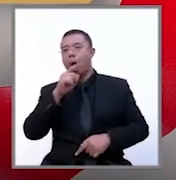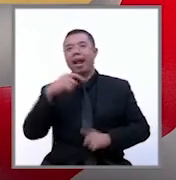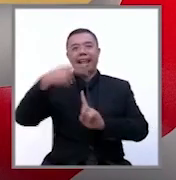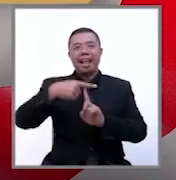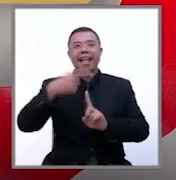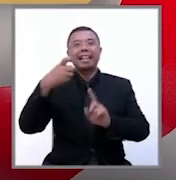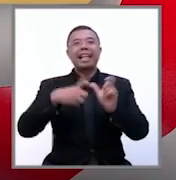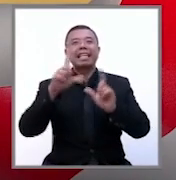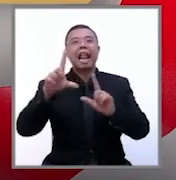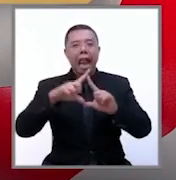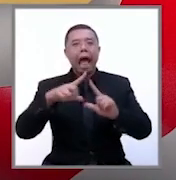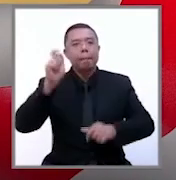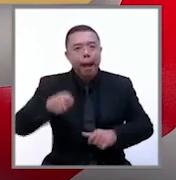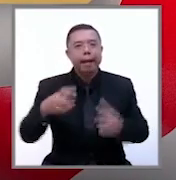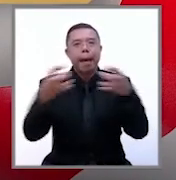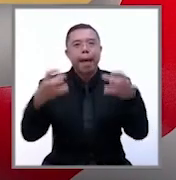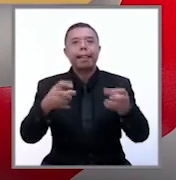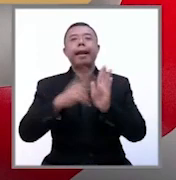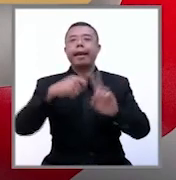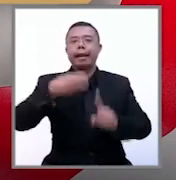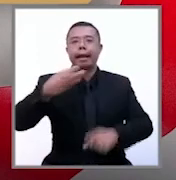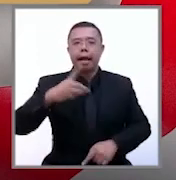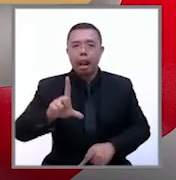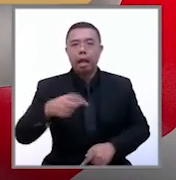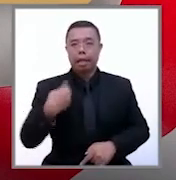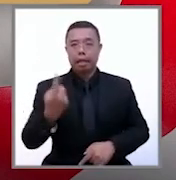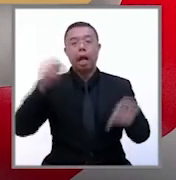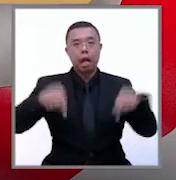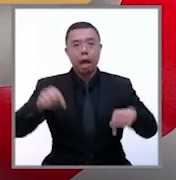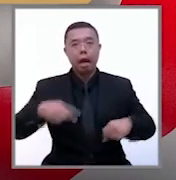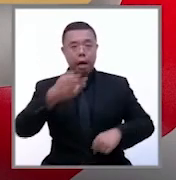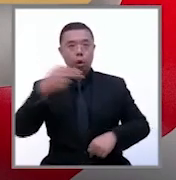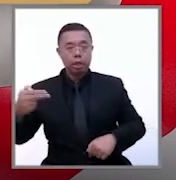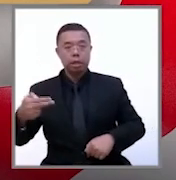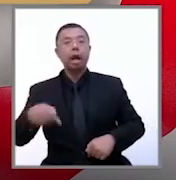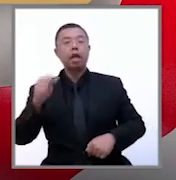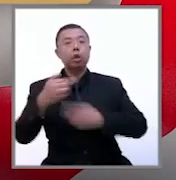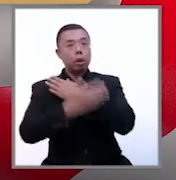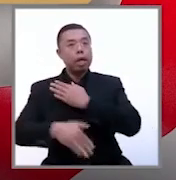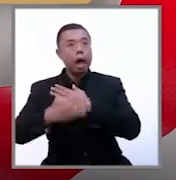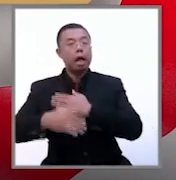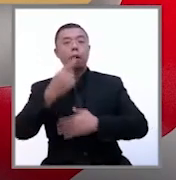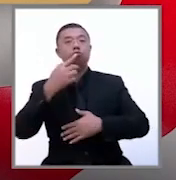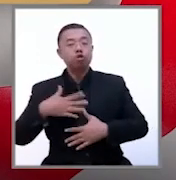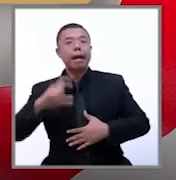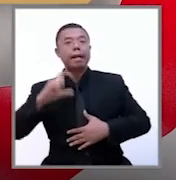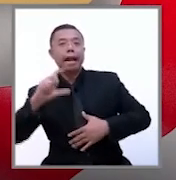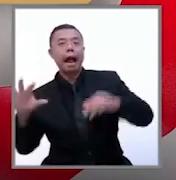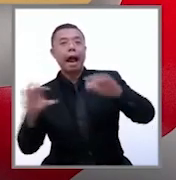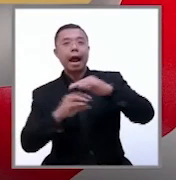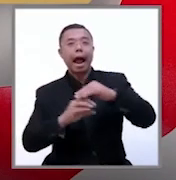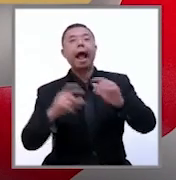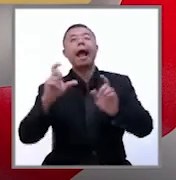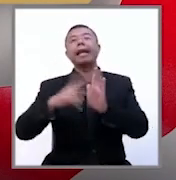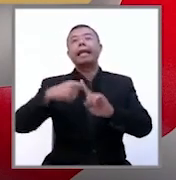Pak nikel Pak dan kita sekarang kita itu itu adalah negara yang punya cadangan nikel